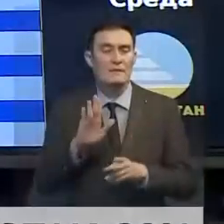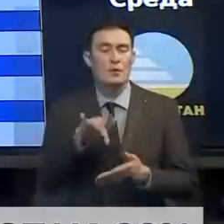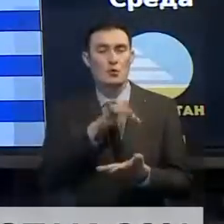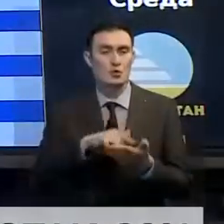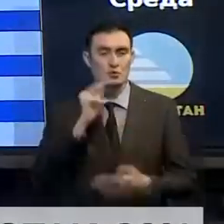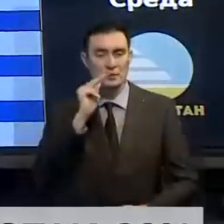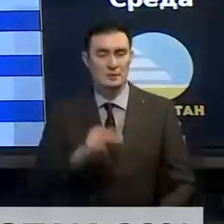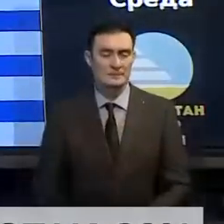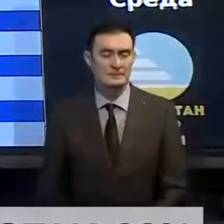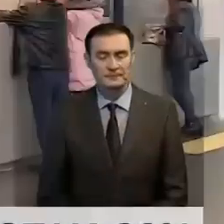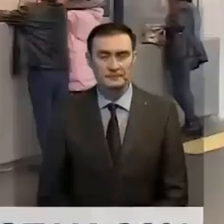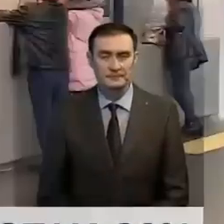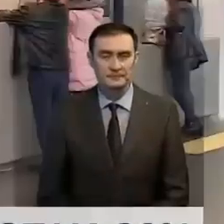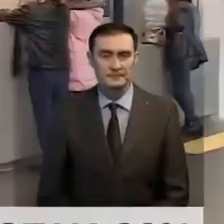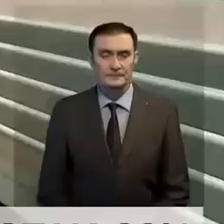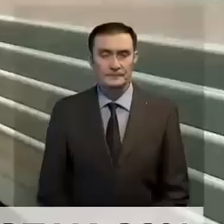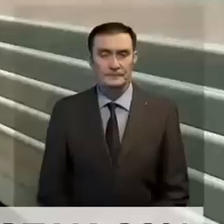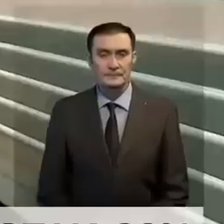Шымкент.